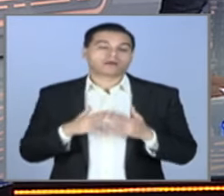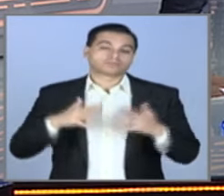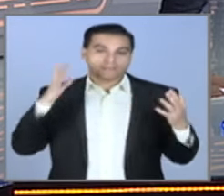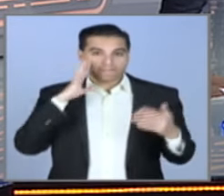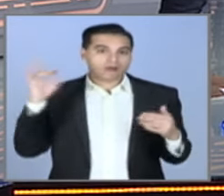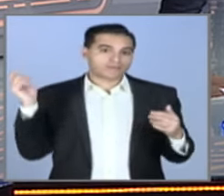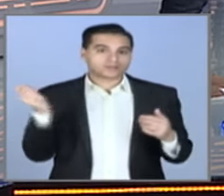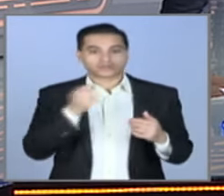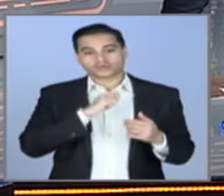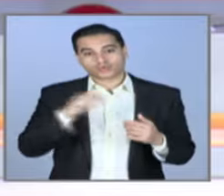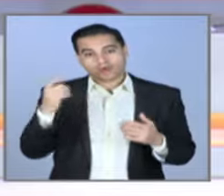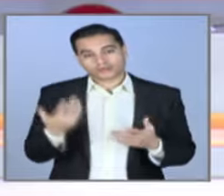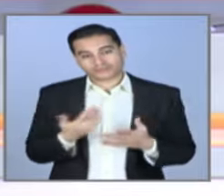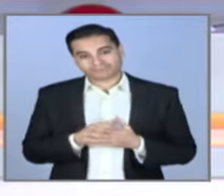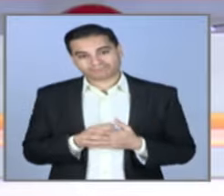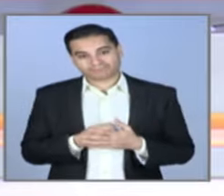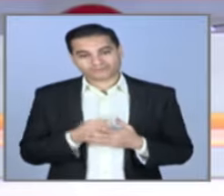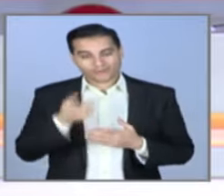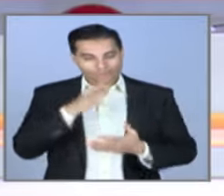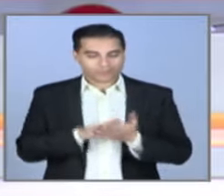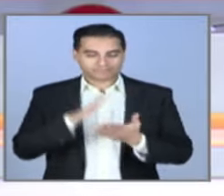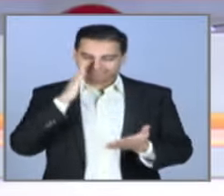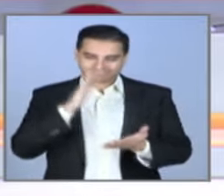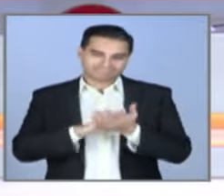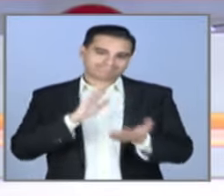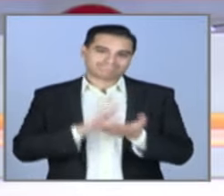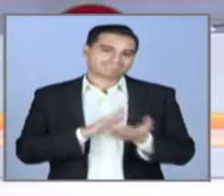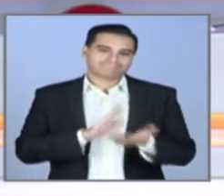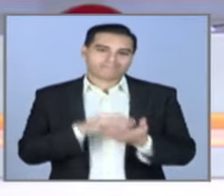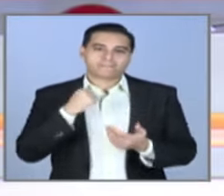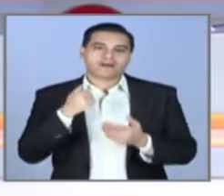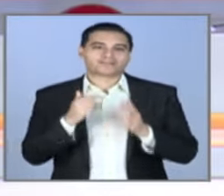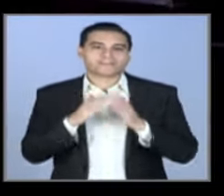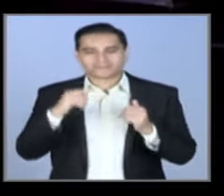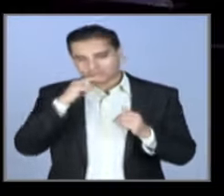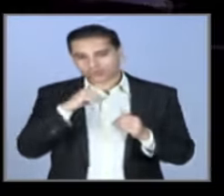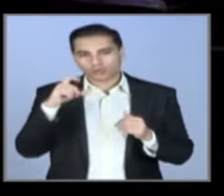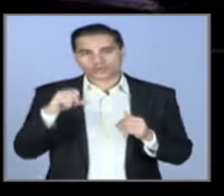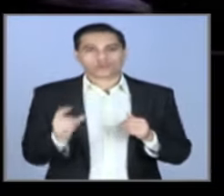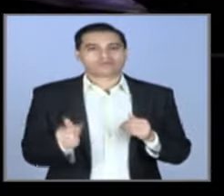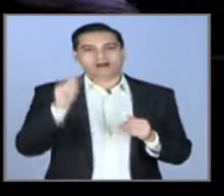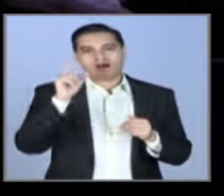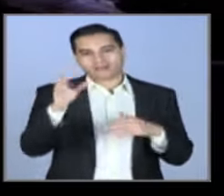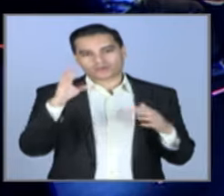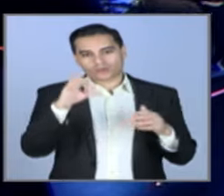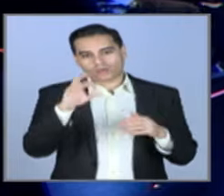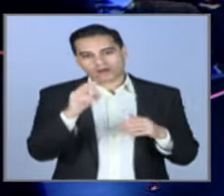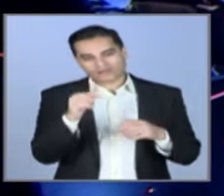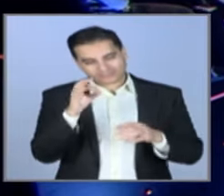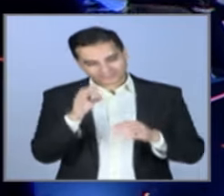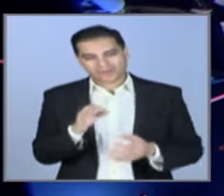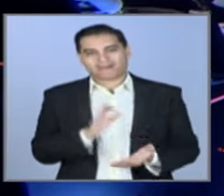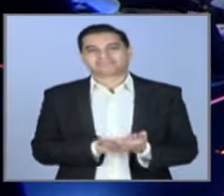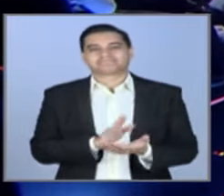عظيمة في رياضة السكواش، وفرصة ان احنا نحييها، نحيي البطلة المصرية نوران جوهر. طبعا